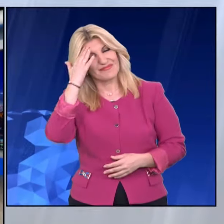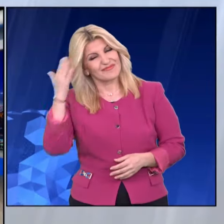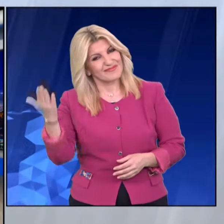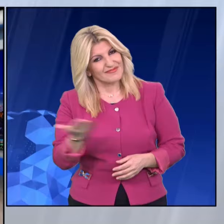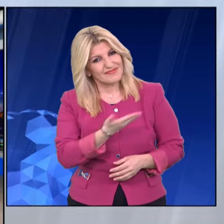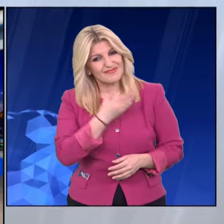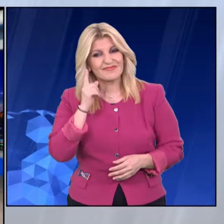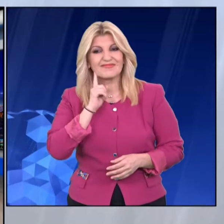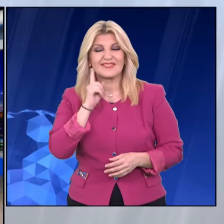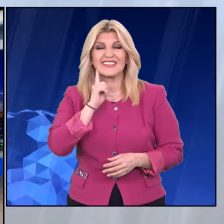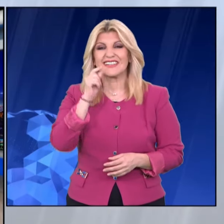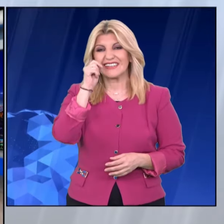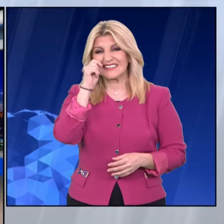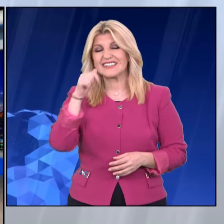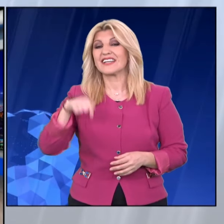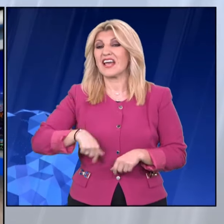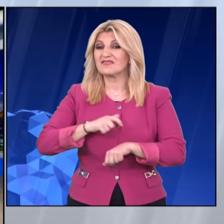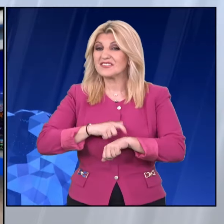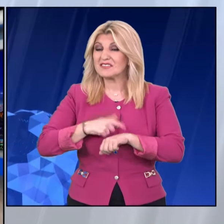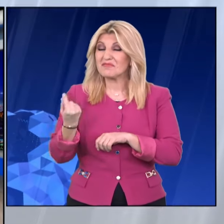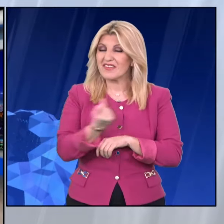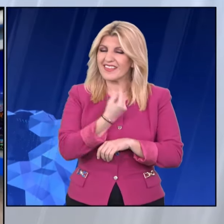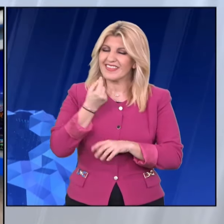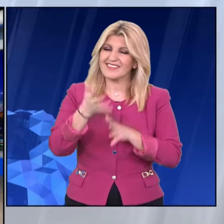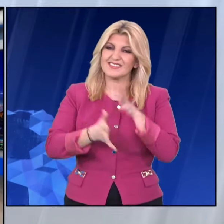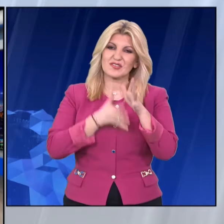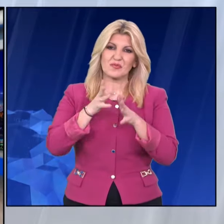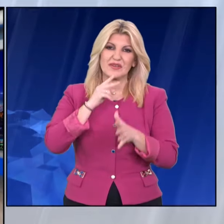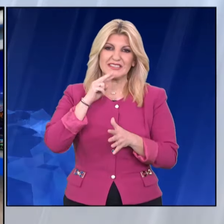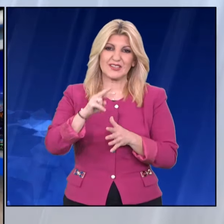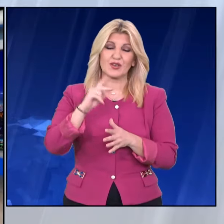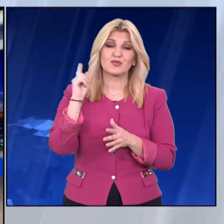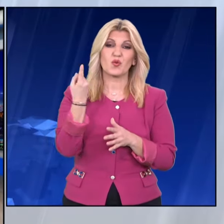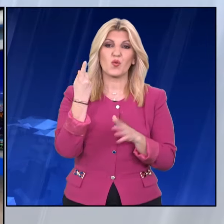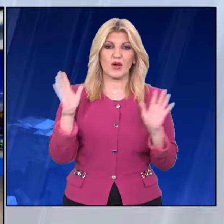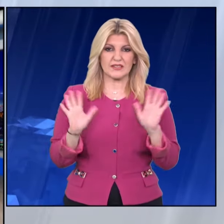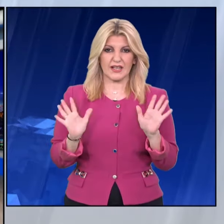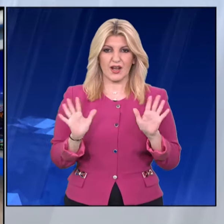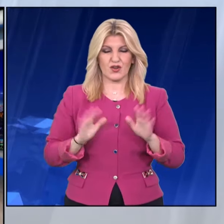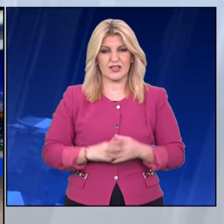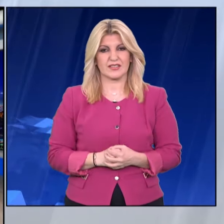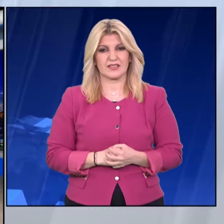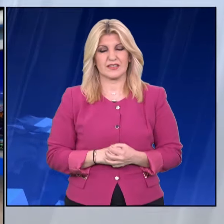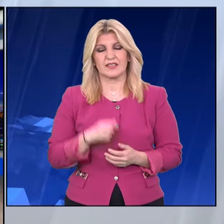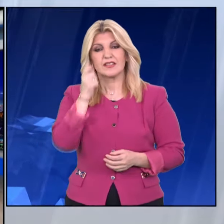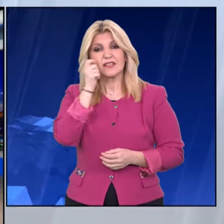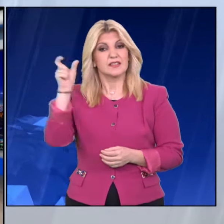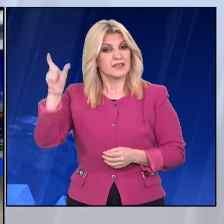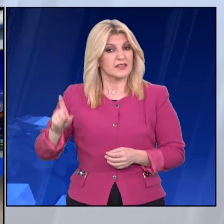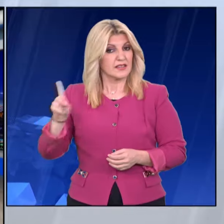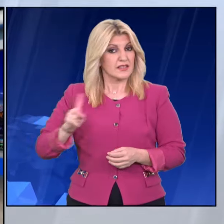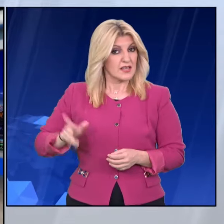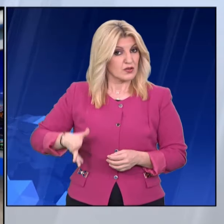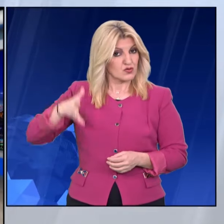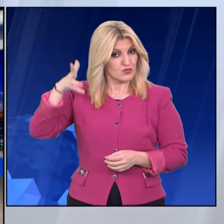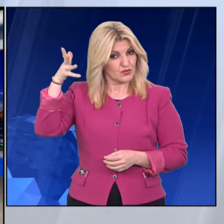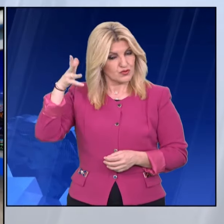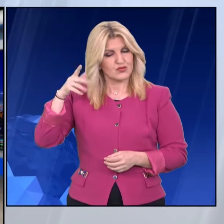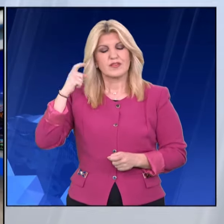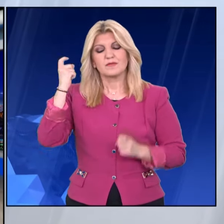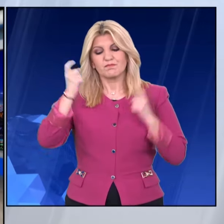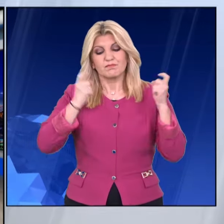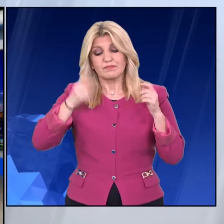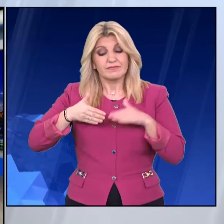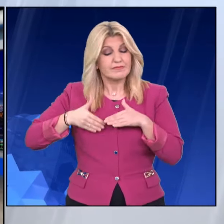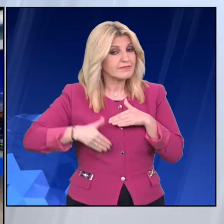Καλησπέρα σας κυρίες και κύριοι, παρακολουθείτε το δελτίο ειδήσεων του One Channel στη νοηματική γλώσσα. Ο Κυριάκος Μητσοτάκης με το βλέμμα στις κάλπες των ευρωεκλογών της